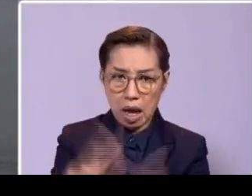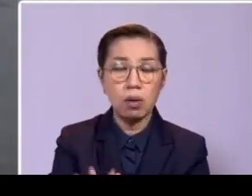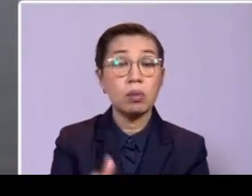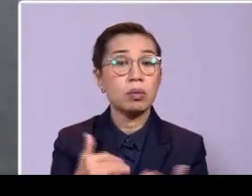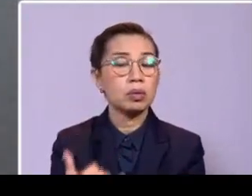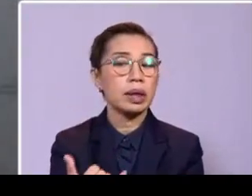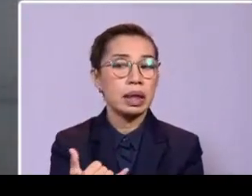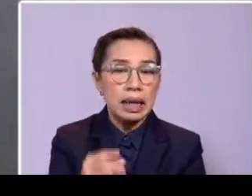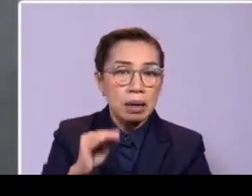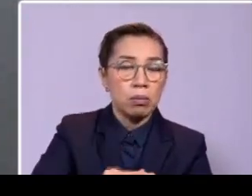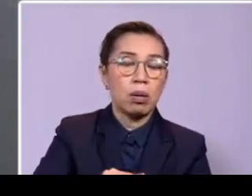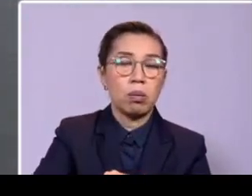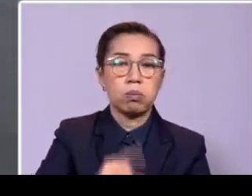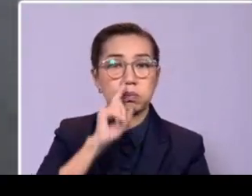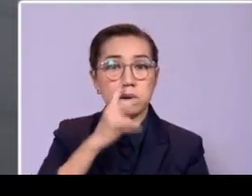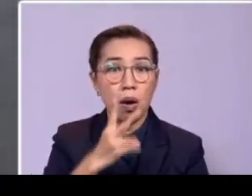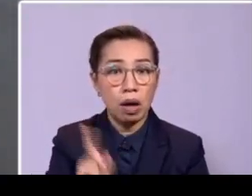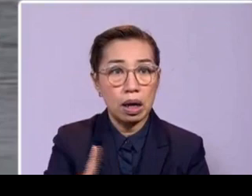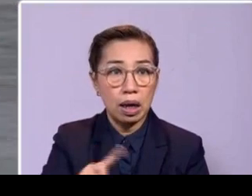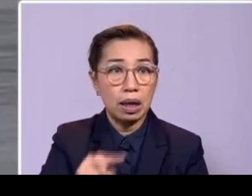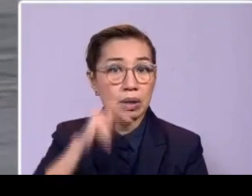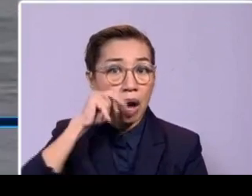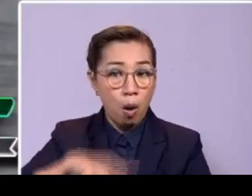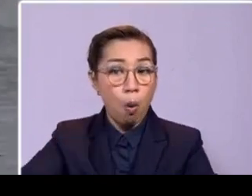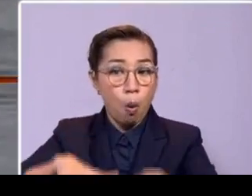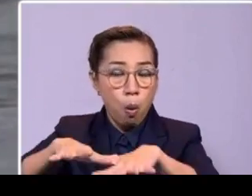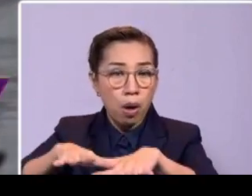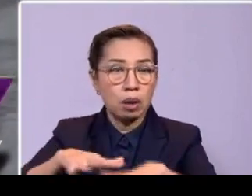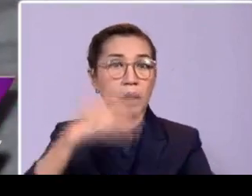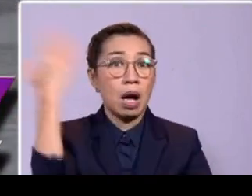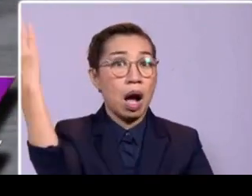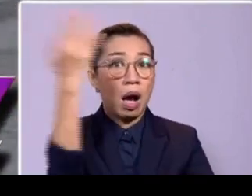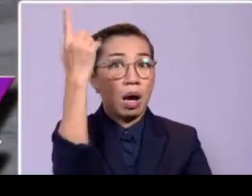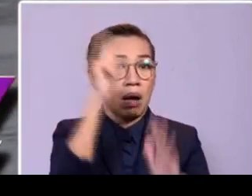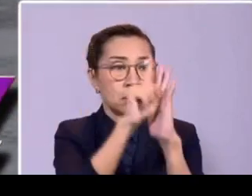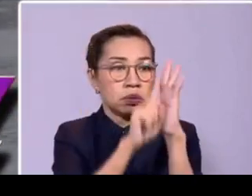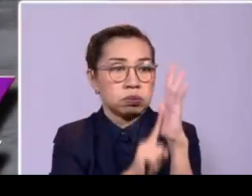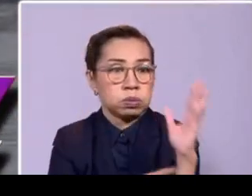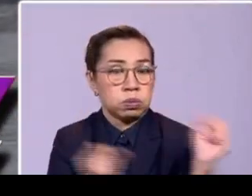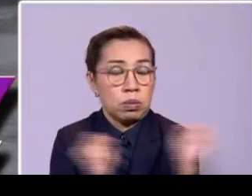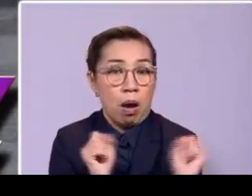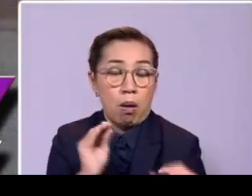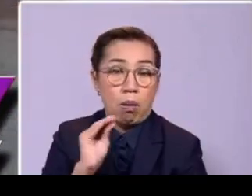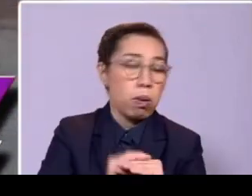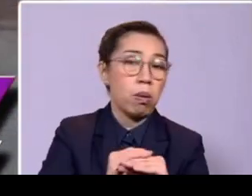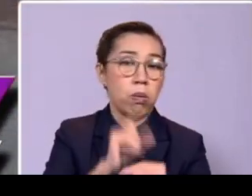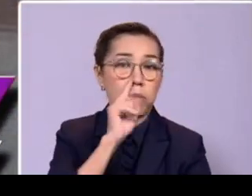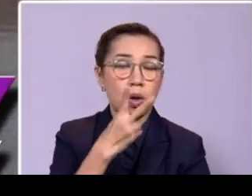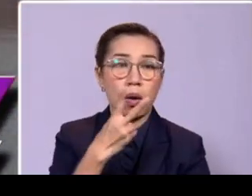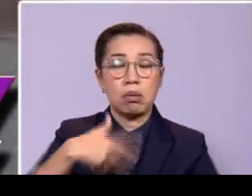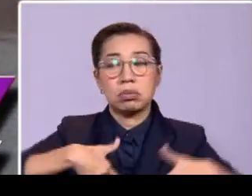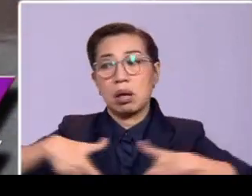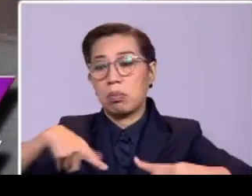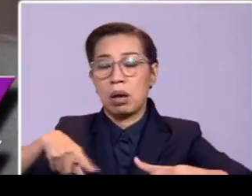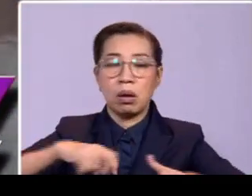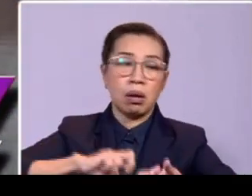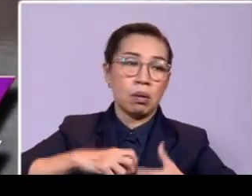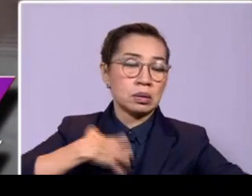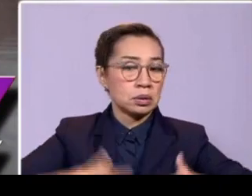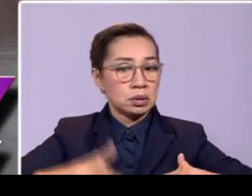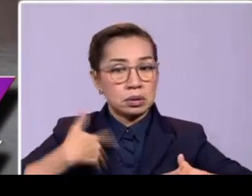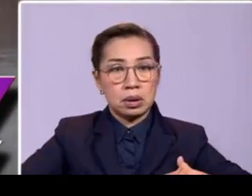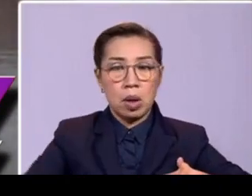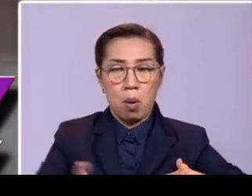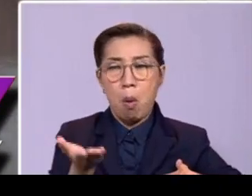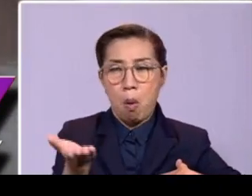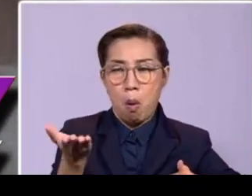นี้เรียกว่าเจอ2เด้งน้ำยังไม่ลดอากาศหนาวลงมาซ้ำอีกค่ะชาวบ้านเดือดร้อนมากเลยนะคะแล้วก็วอนขอผ้า